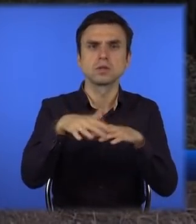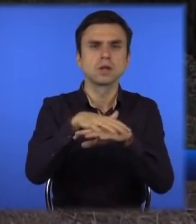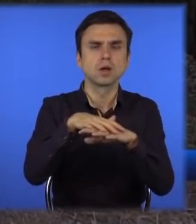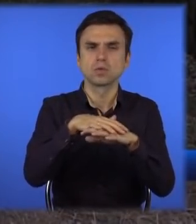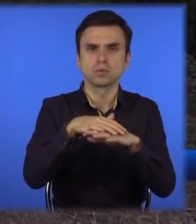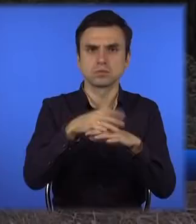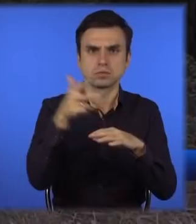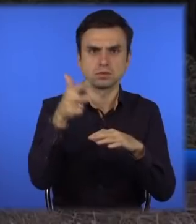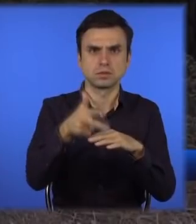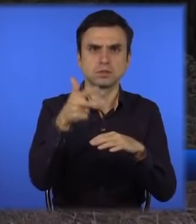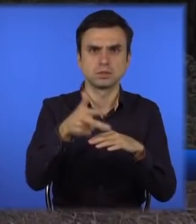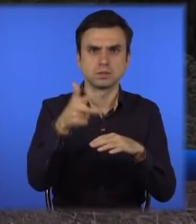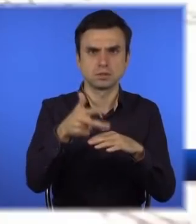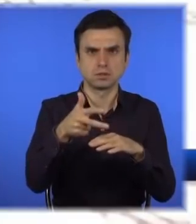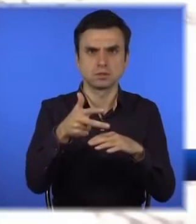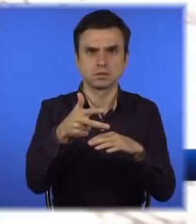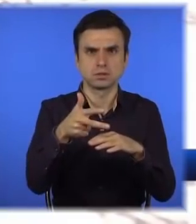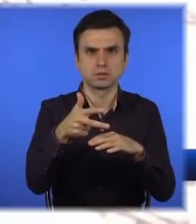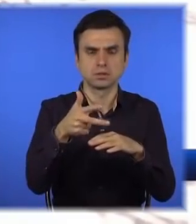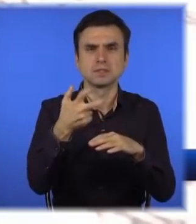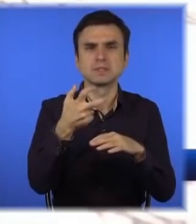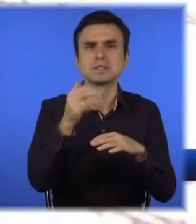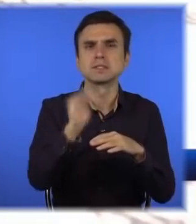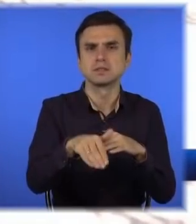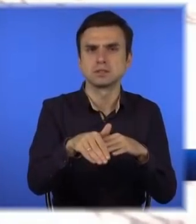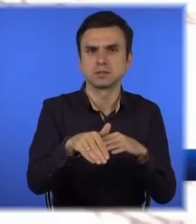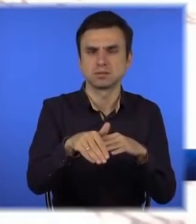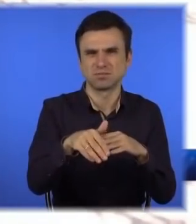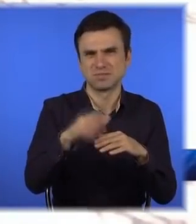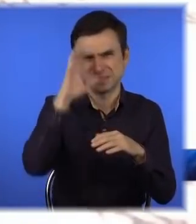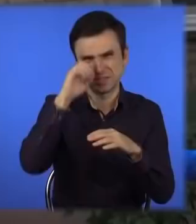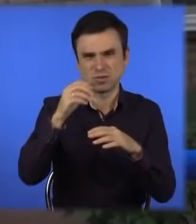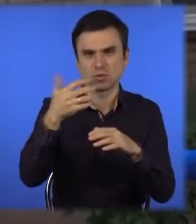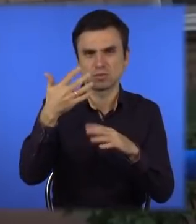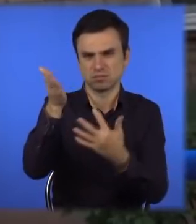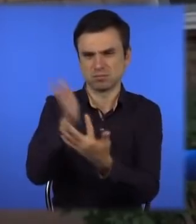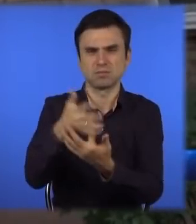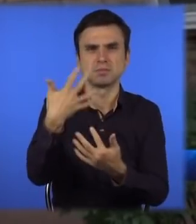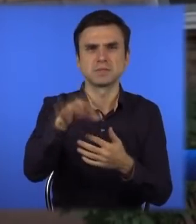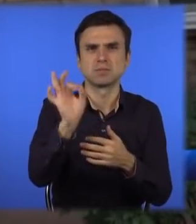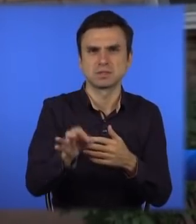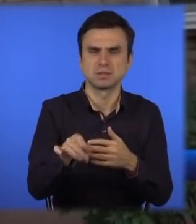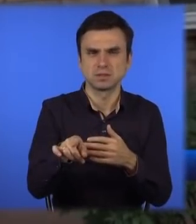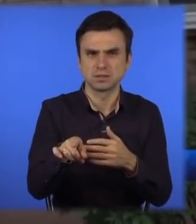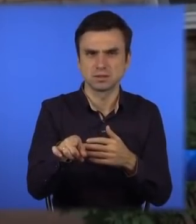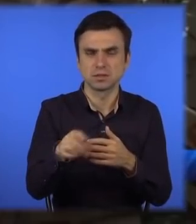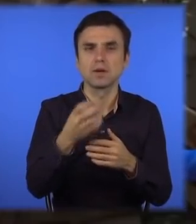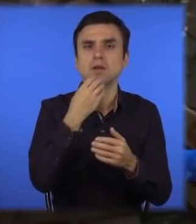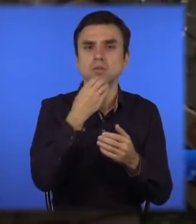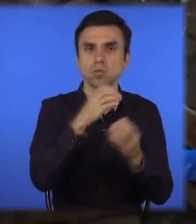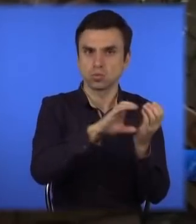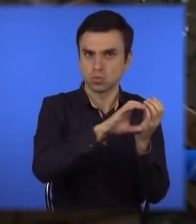Сам Костянтин Усов обурено звернувся до Криворізької теплоцентралі і заявив, що питання буде вирішено у будь-якому